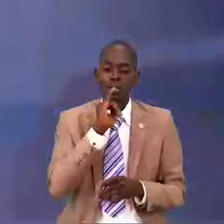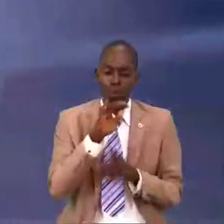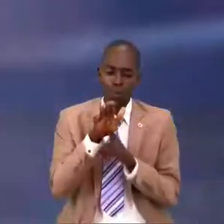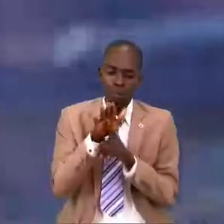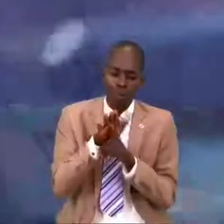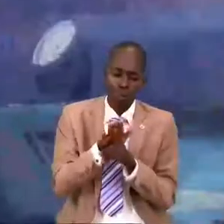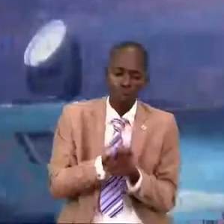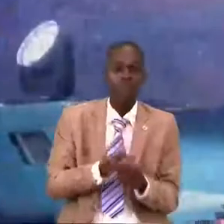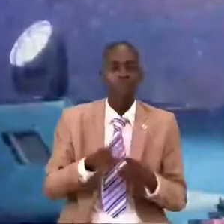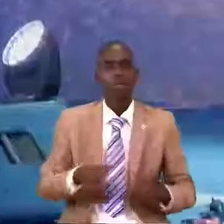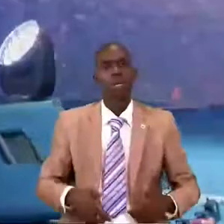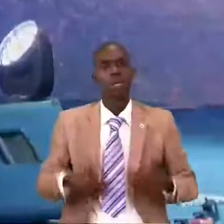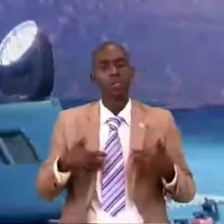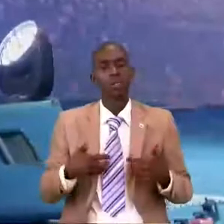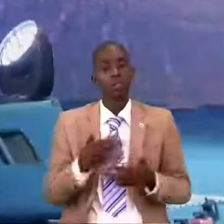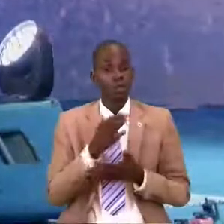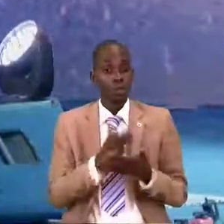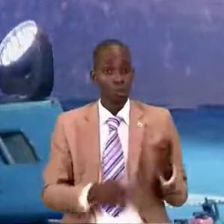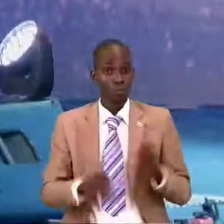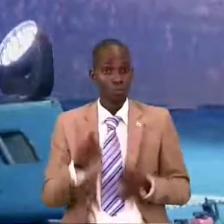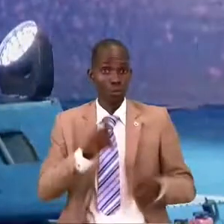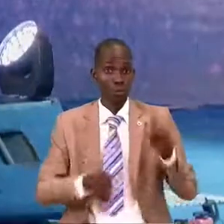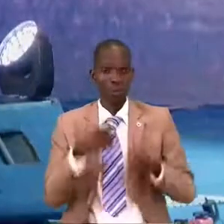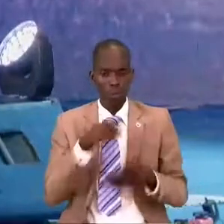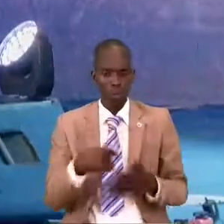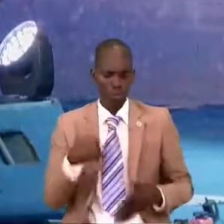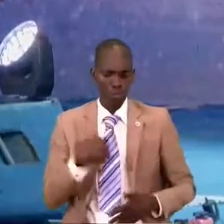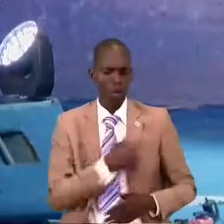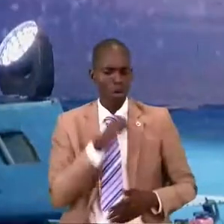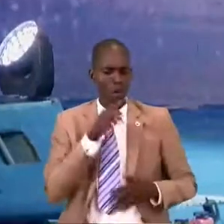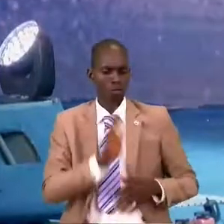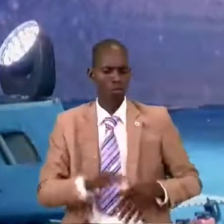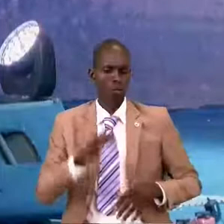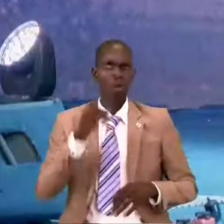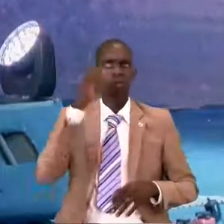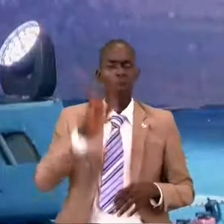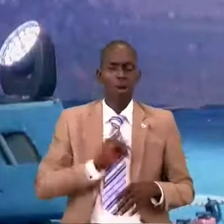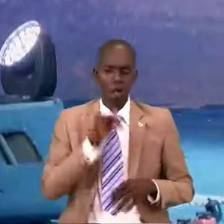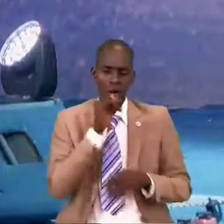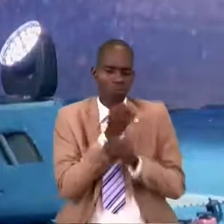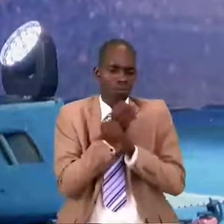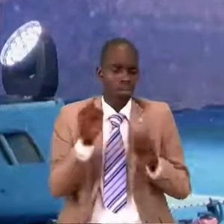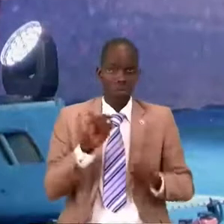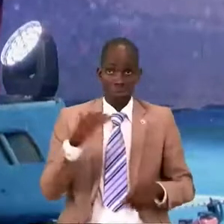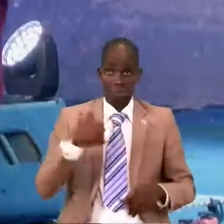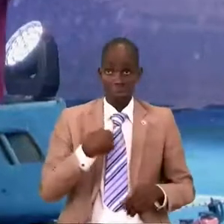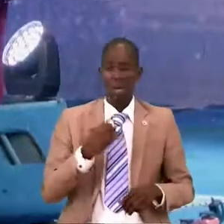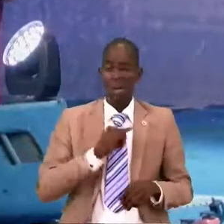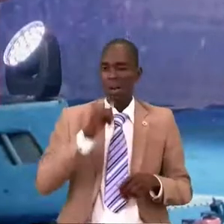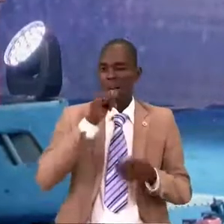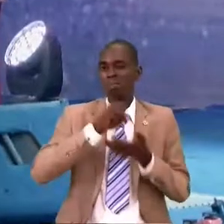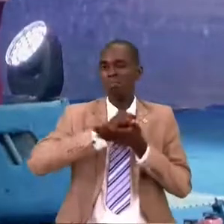nous sommes enfants de Dieu, je suis même sauvé, sanctifié. Et ils sont prompts à la colère, ils sont pressés de se